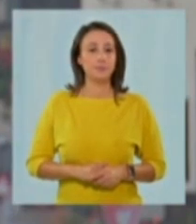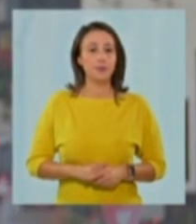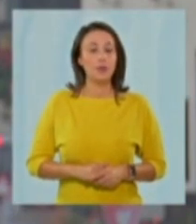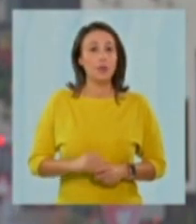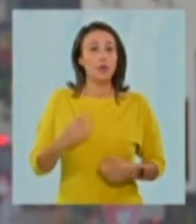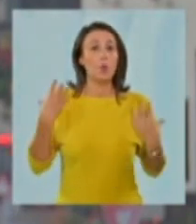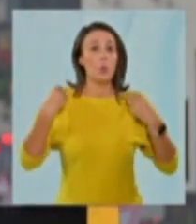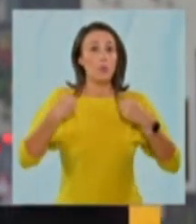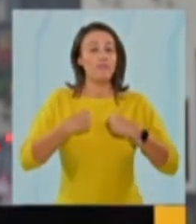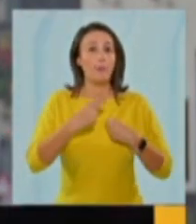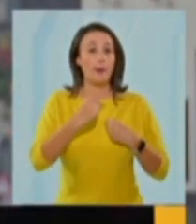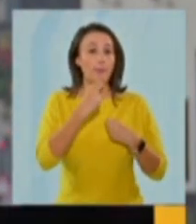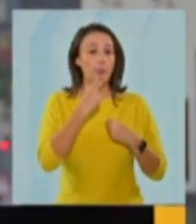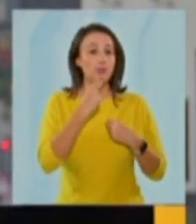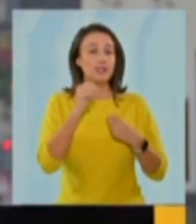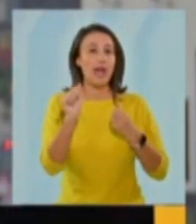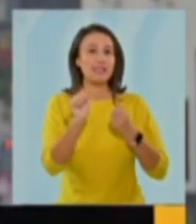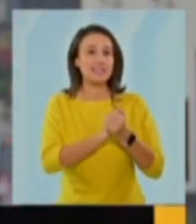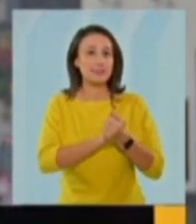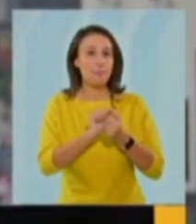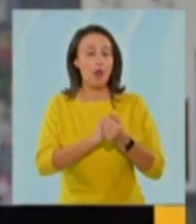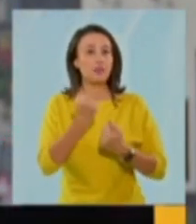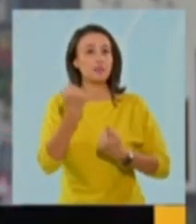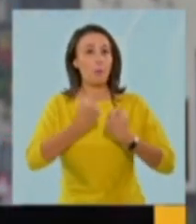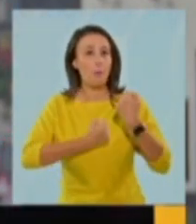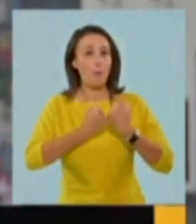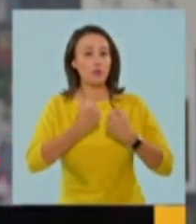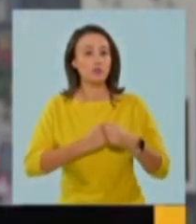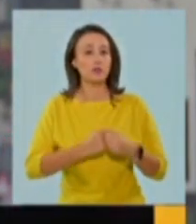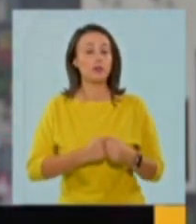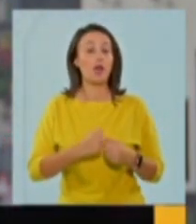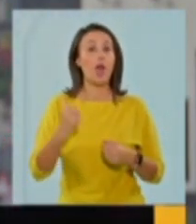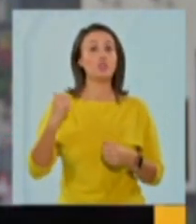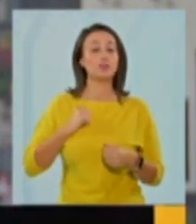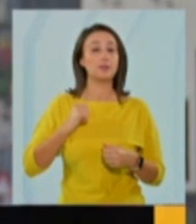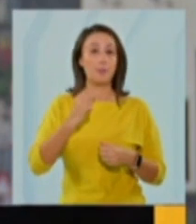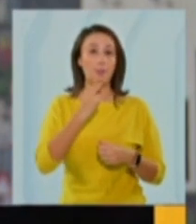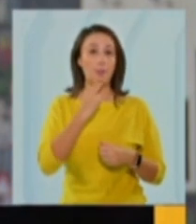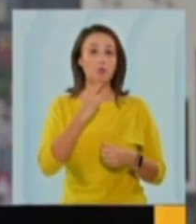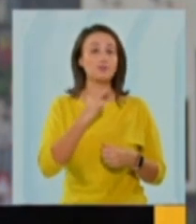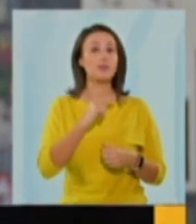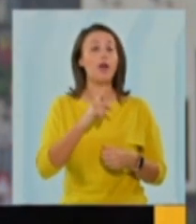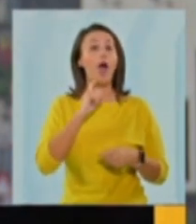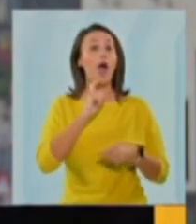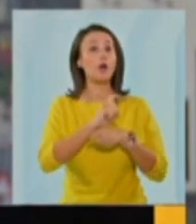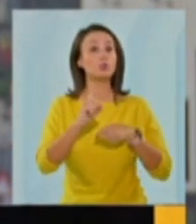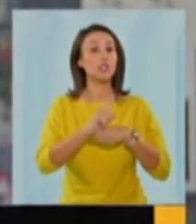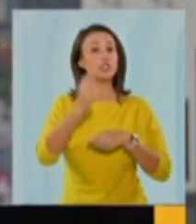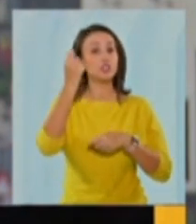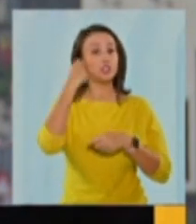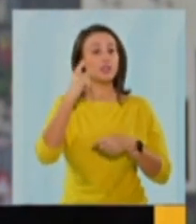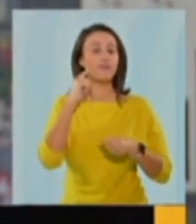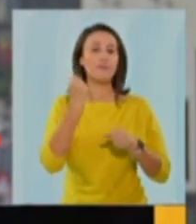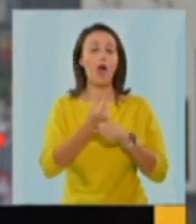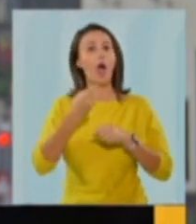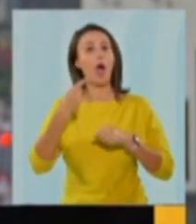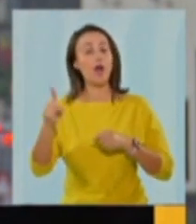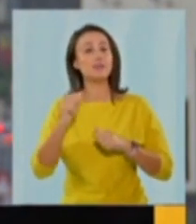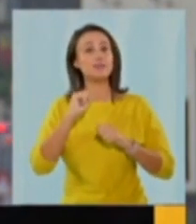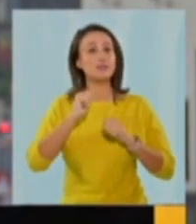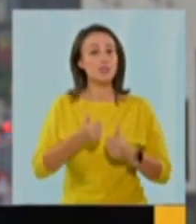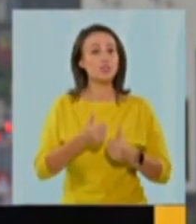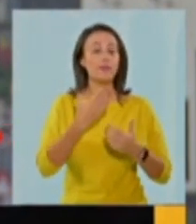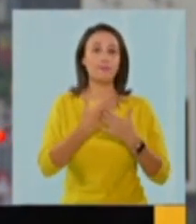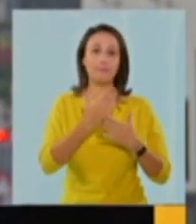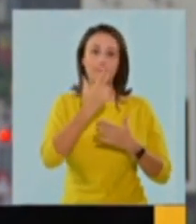În uniforma de polițist l-a spălat de mașini. Agenții de poliție din Bârlad sunt acuzați de cetățeni că fac alte sarcini decât